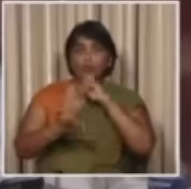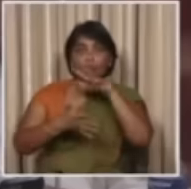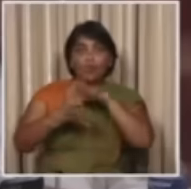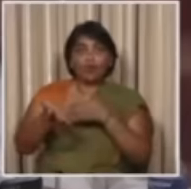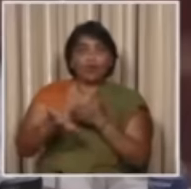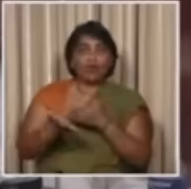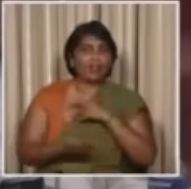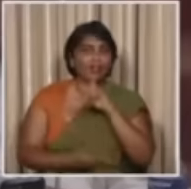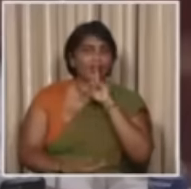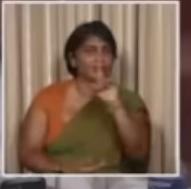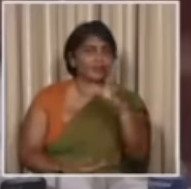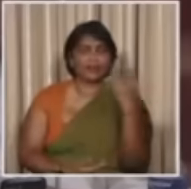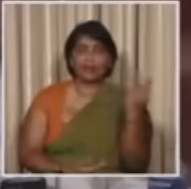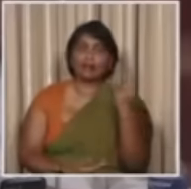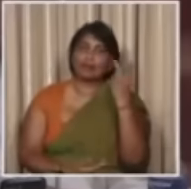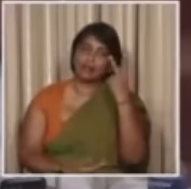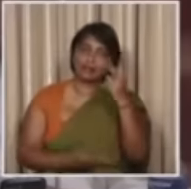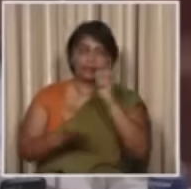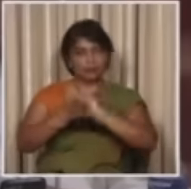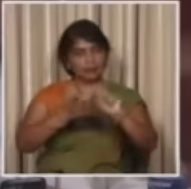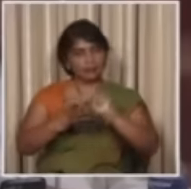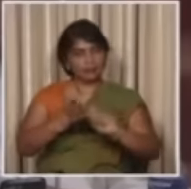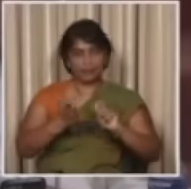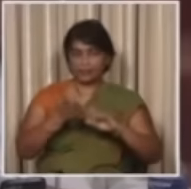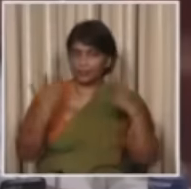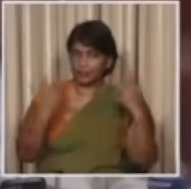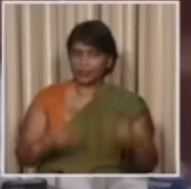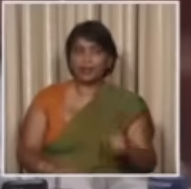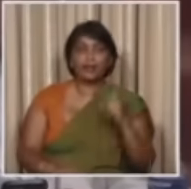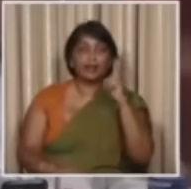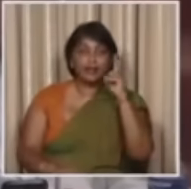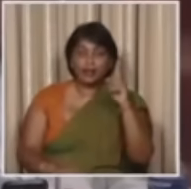කිව්වේ නැහැ. මම කිව්වේ දෙන්නෙක් ලියලා තියෙනවා.